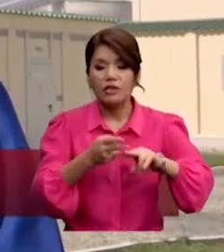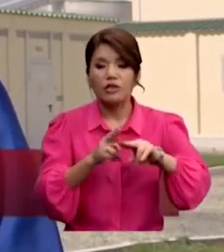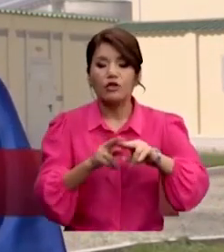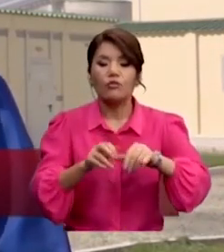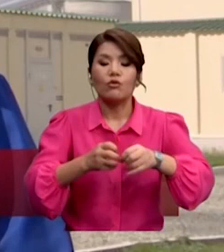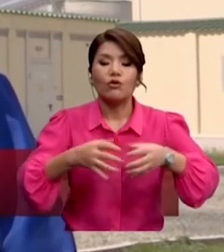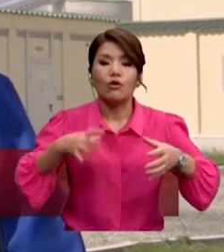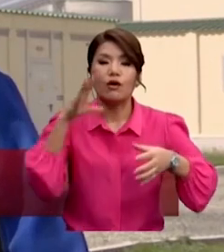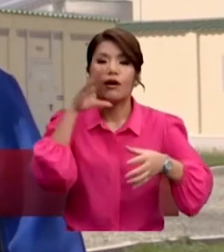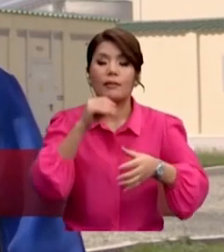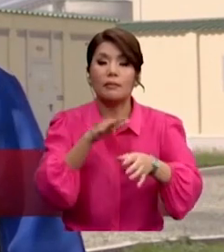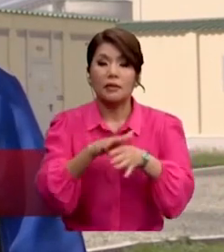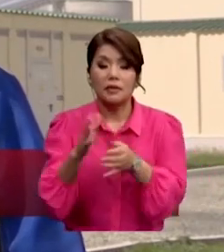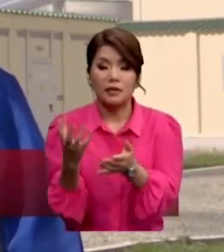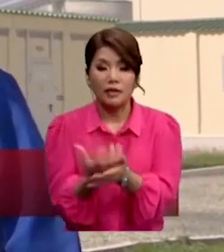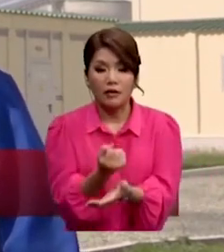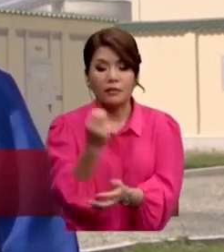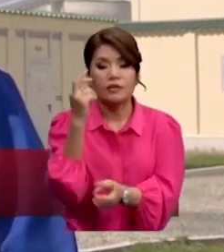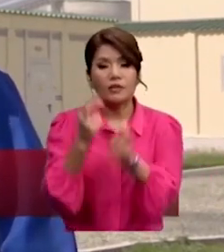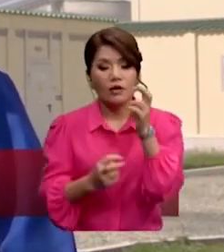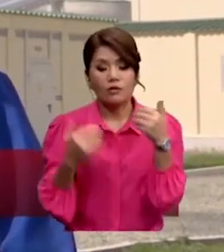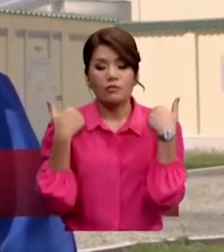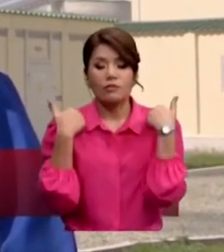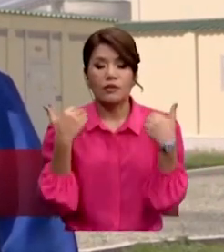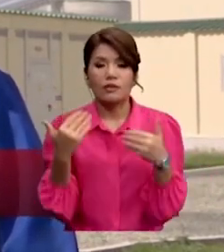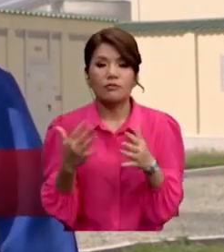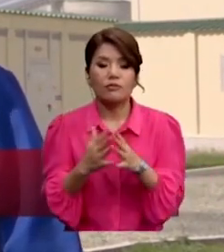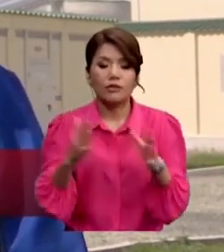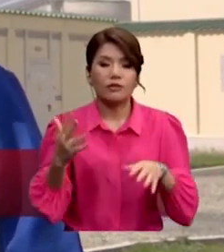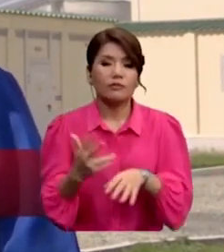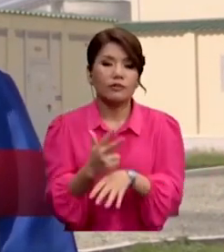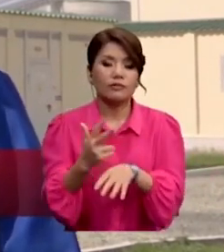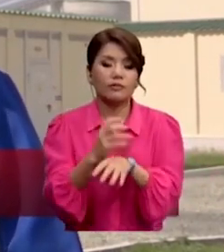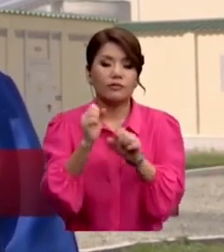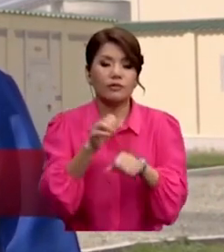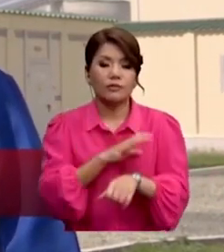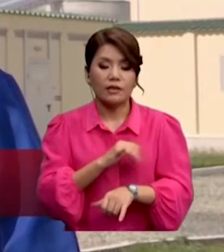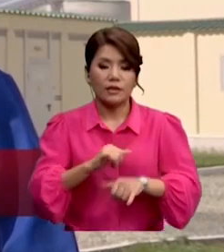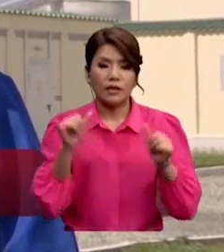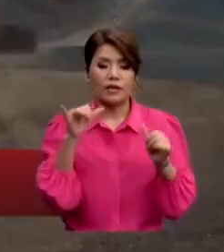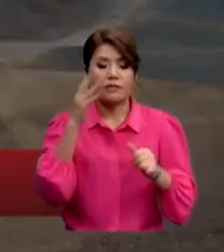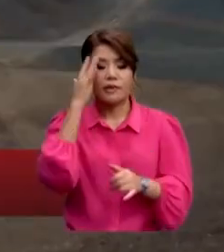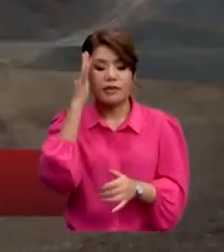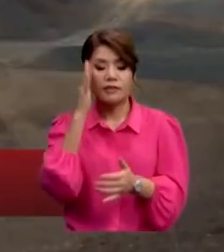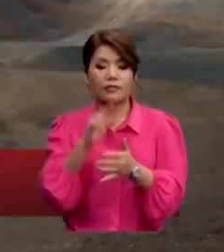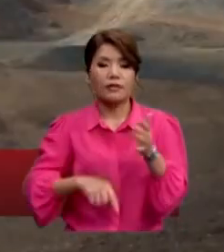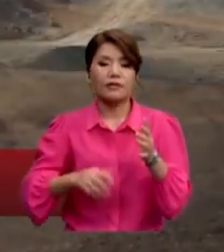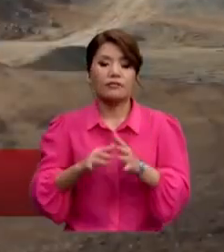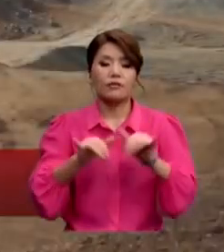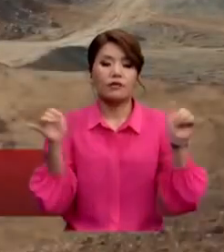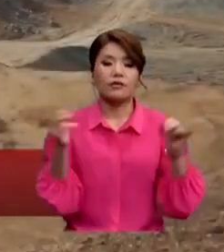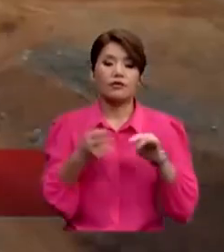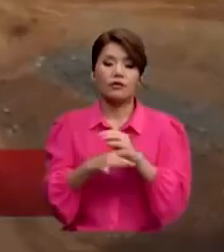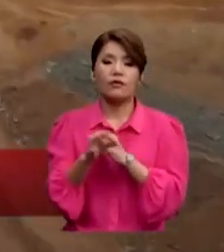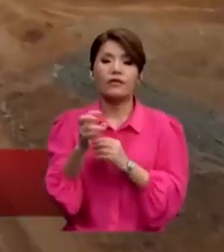құру. Егер бәрі сәтті болса, онда зауыттың қуатын бірнеше есе арттыру қажет болады. Біздің үмітіміз зор. Жаңа кен орындарын